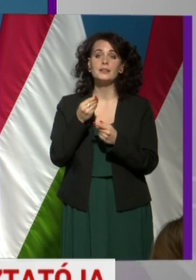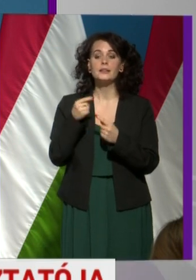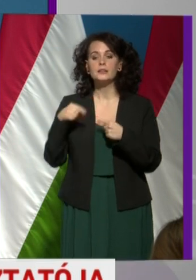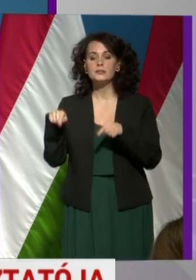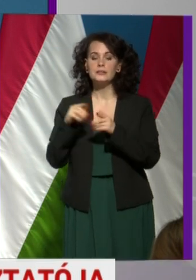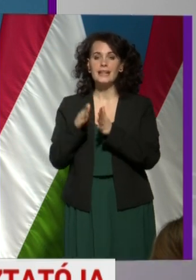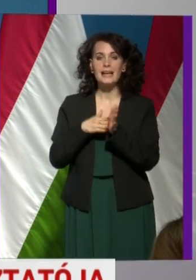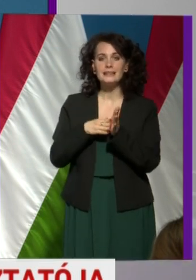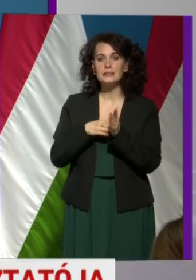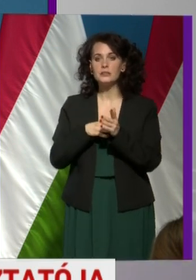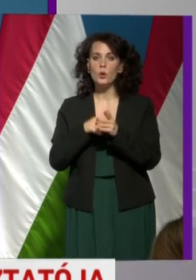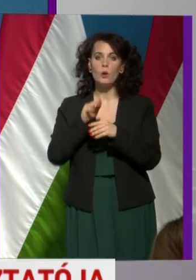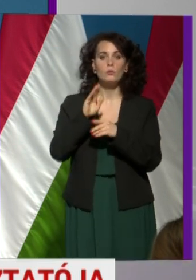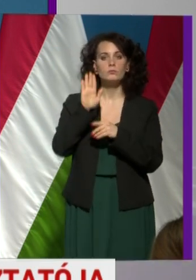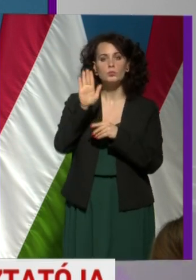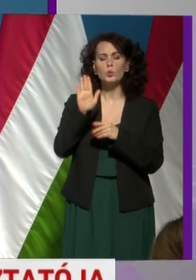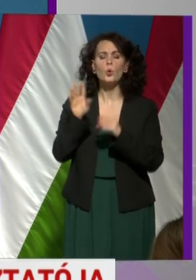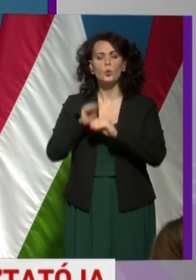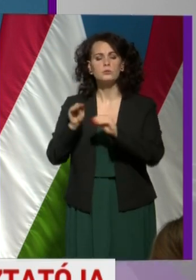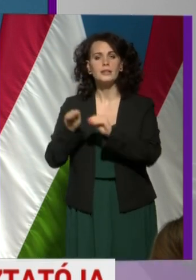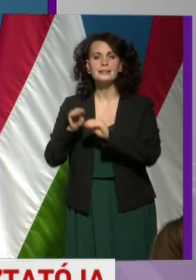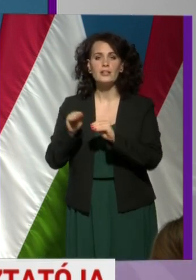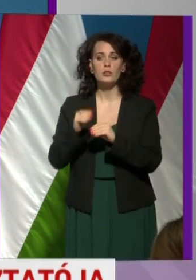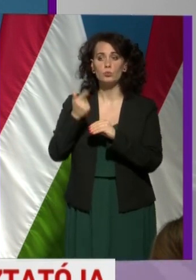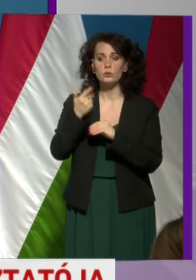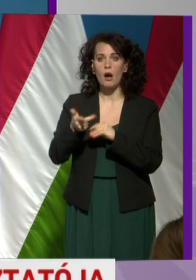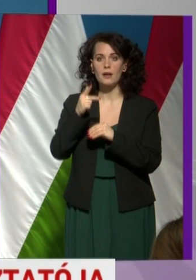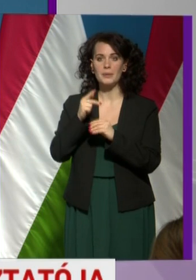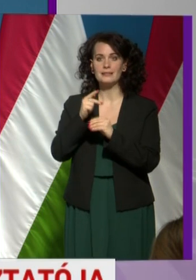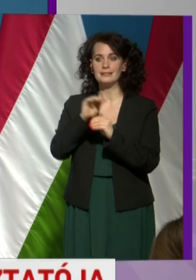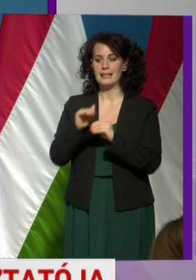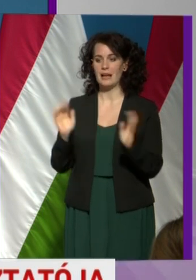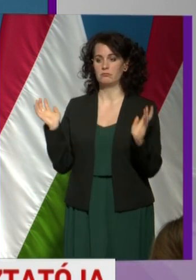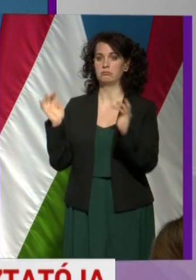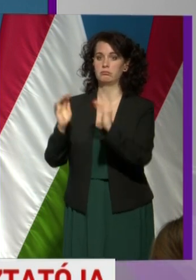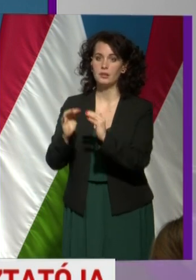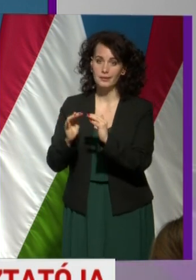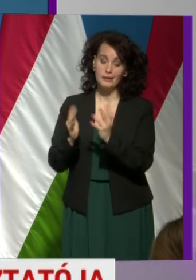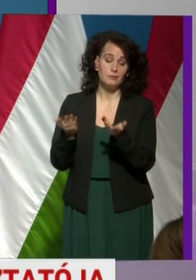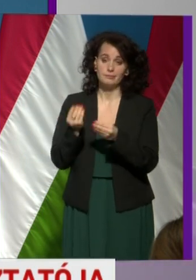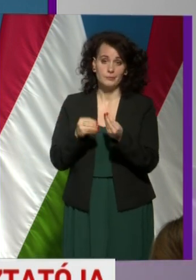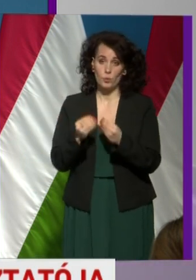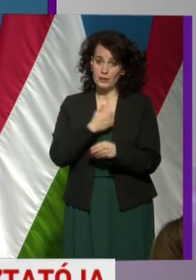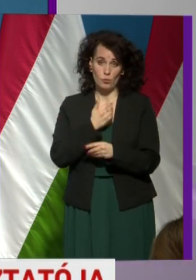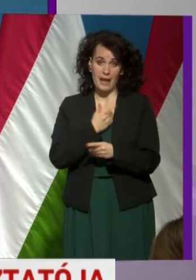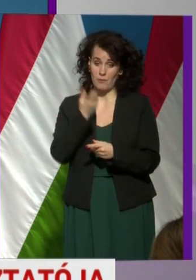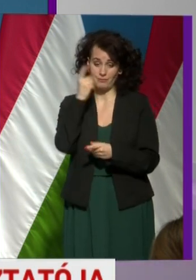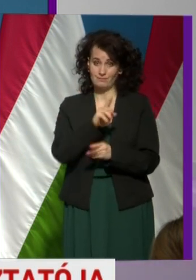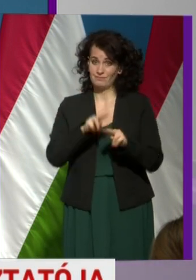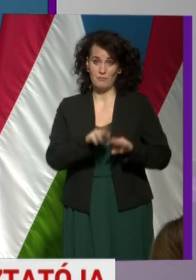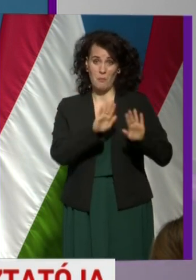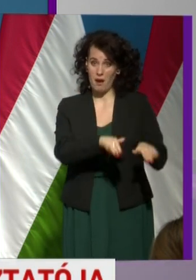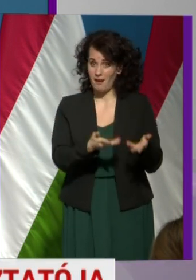egyfajta homeschooling, és 20-asával, 30-asával elkezdenek együtt tanulni, ezzel az erővel az iskolában is lehetett volna maradni,